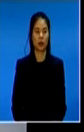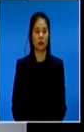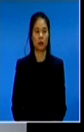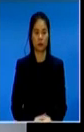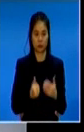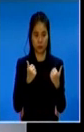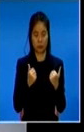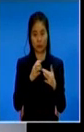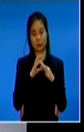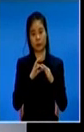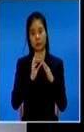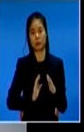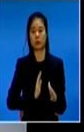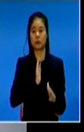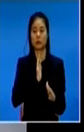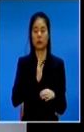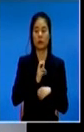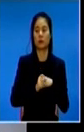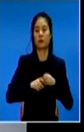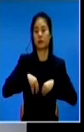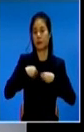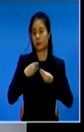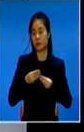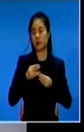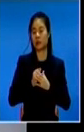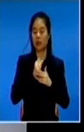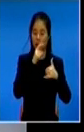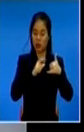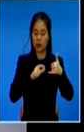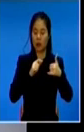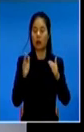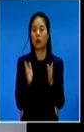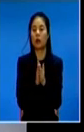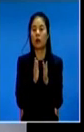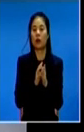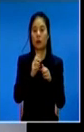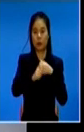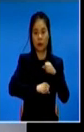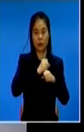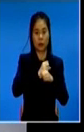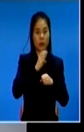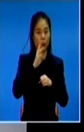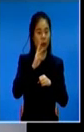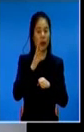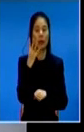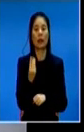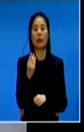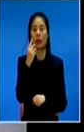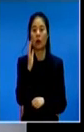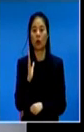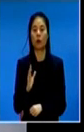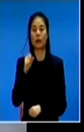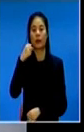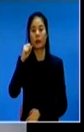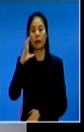าวุโสประกอบความรู้ความสามารถความประพฤติเนี่ยตัดที่6ปีก็คือเหลือ15คน15คนนี่ผมเลย